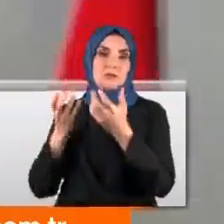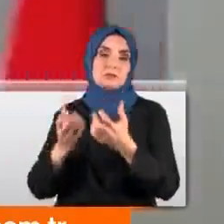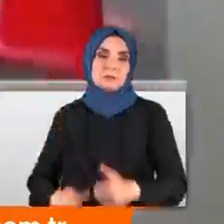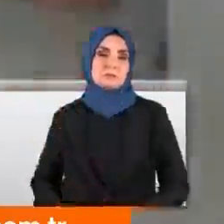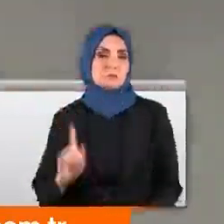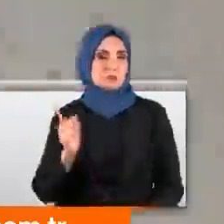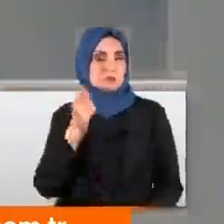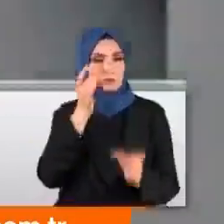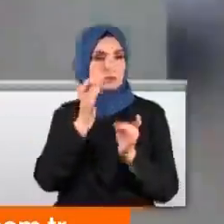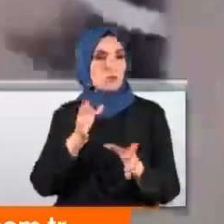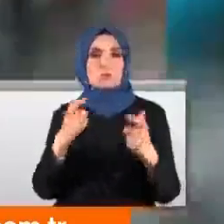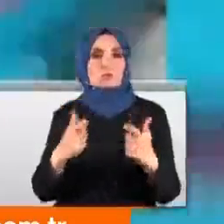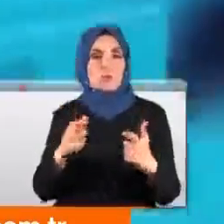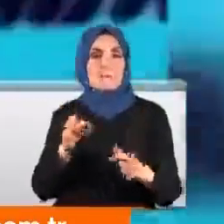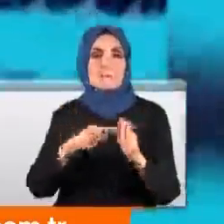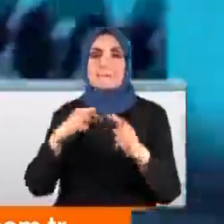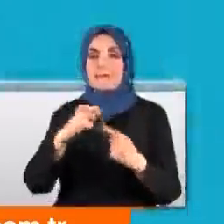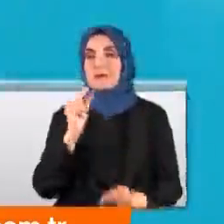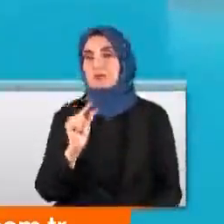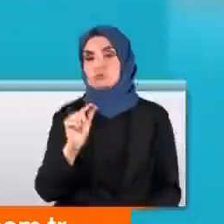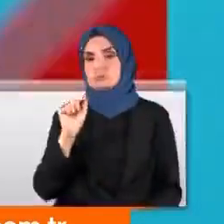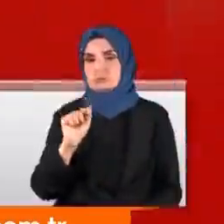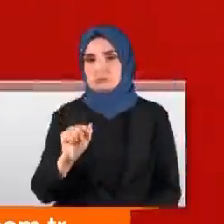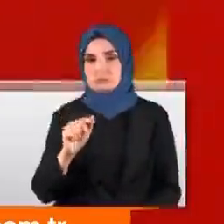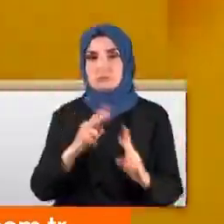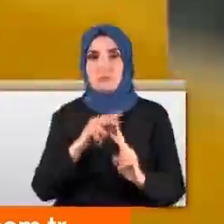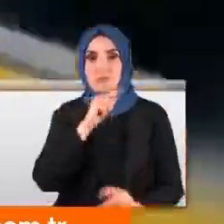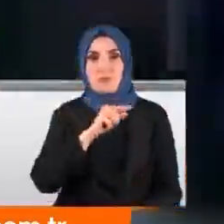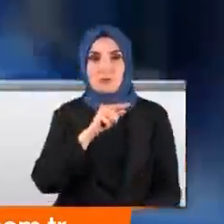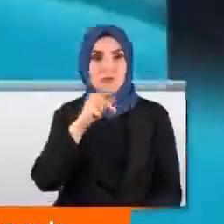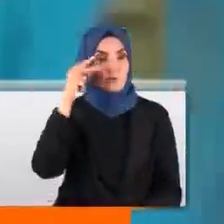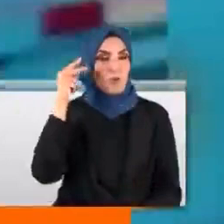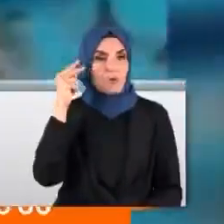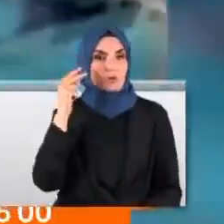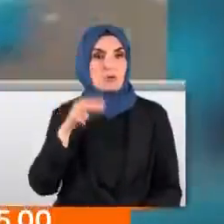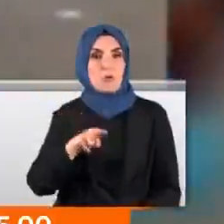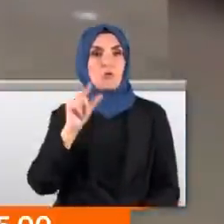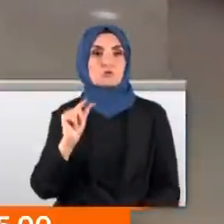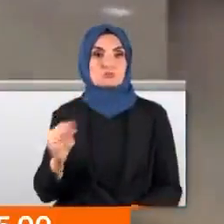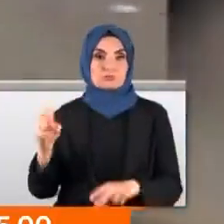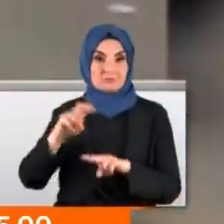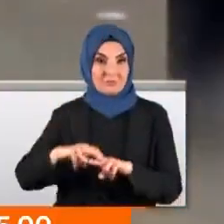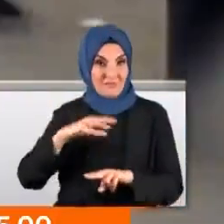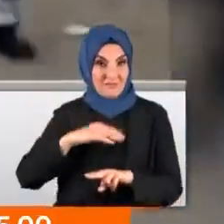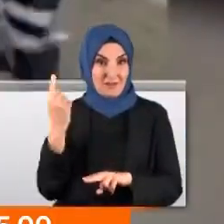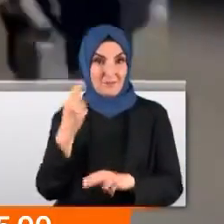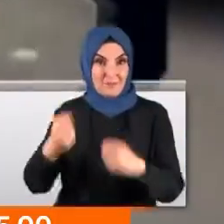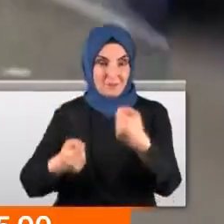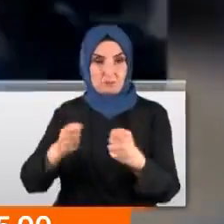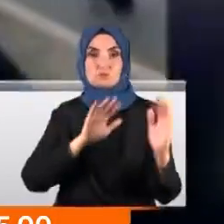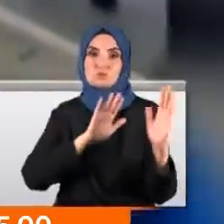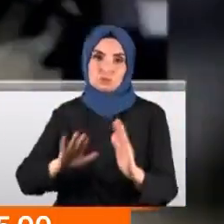İlginç görüntünün adresi Peru. Polisler korsan yolcu taşınan bir minibüsü durdurmak istedi. Ama şoförün teslim olmaya niyeti